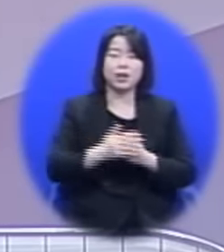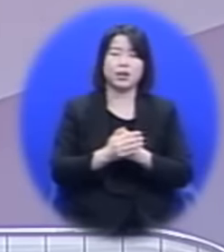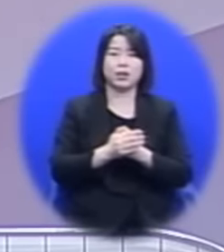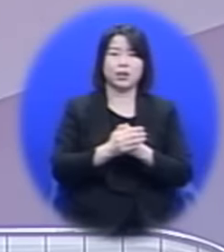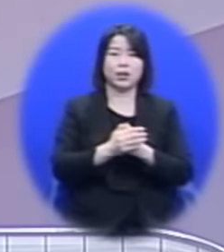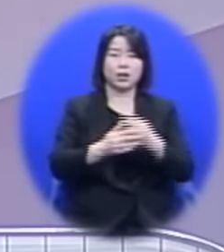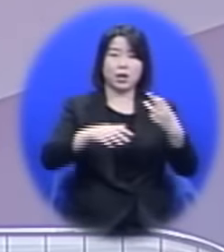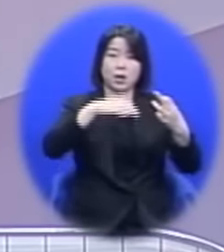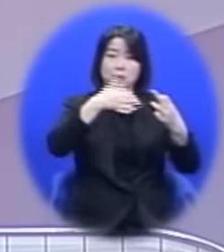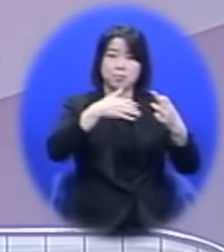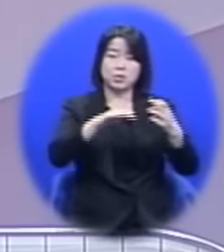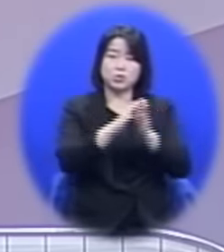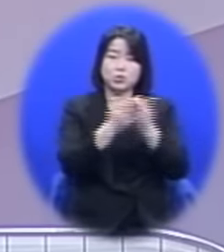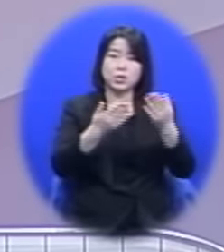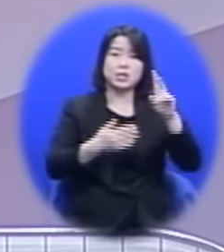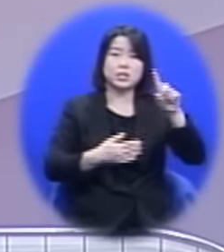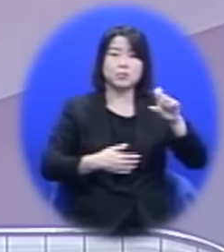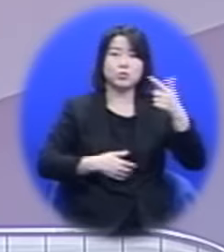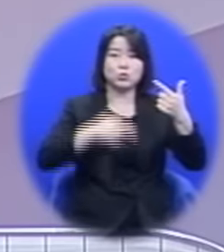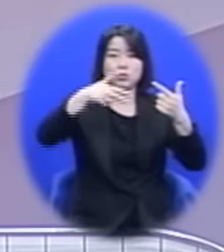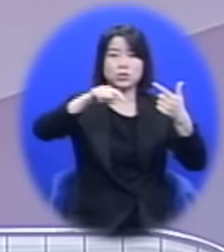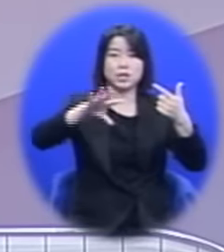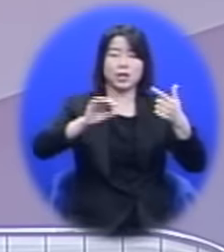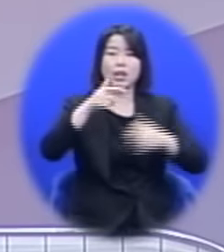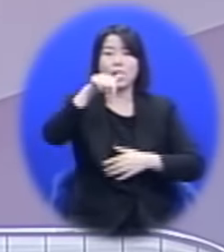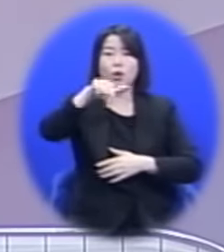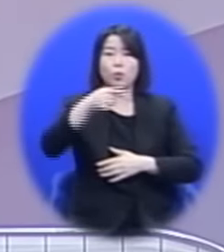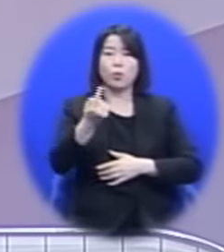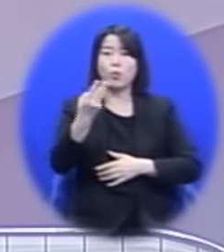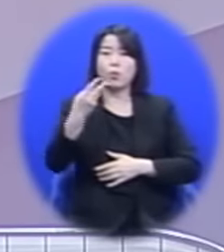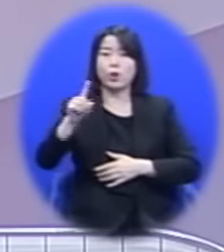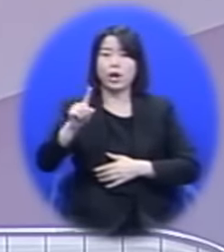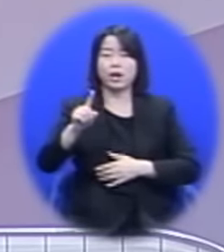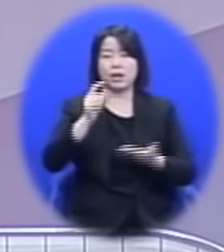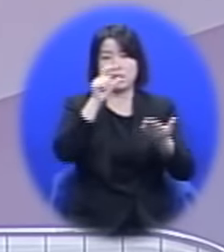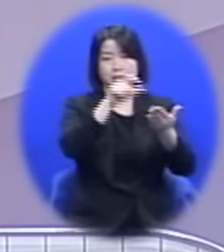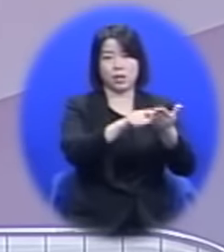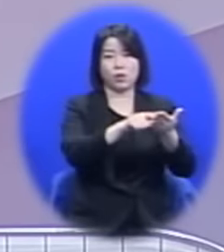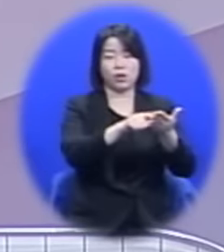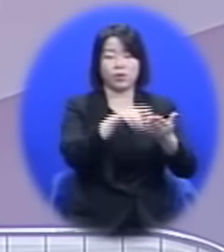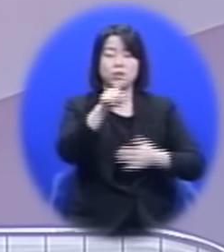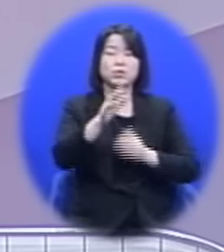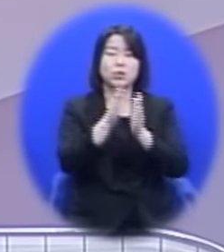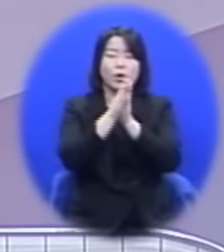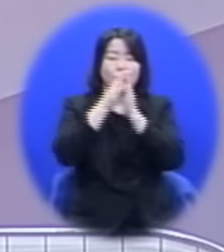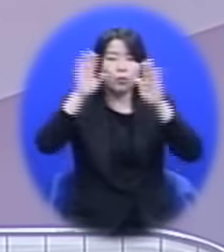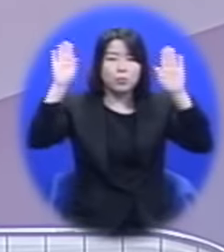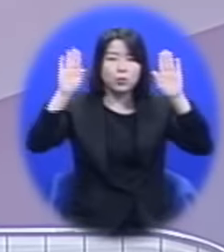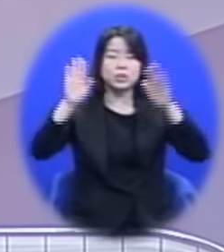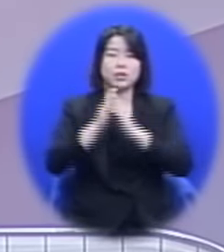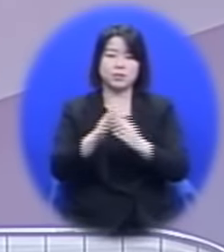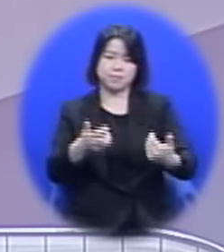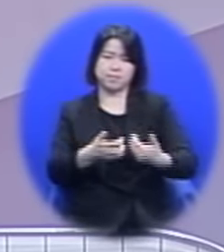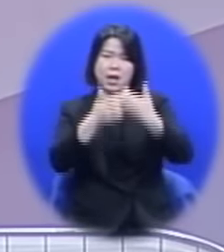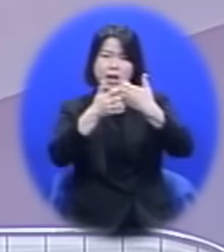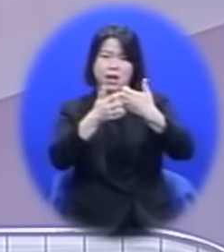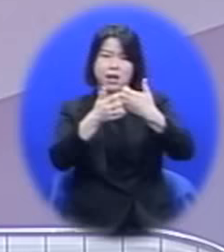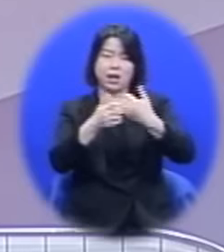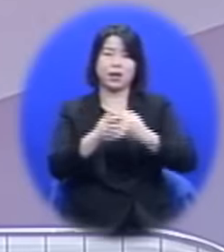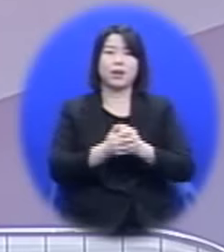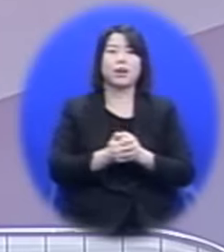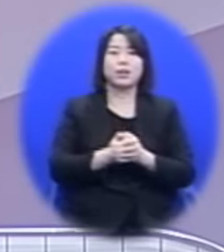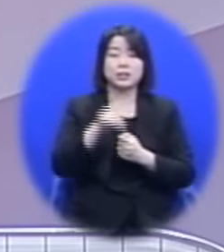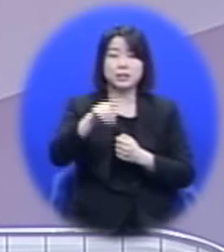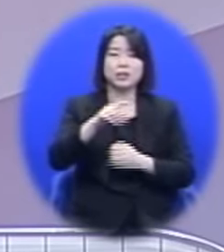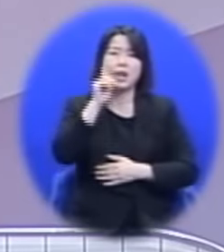민수기 16장에 고라가 나옵니다. 그는 모세를 대적한, 모세를 반역한